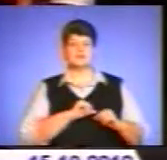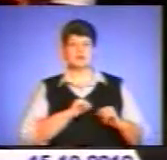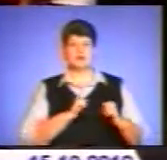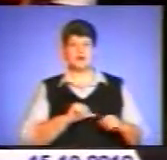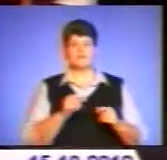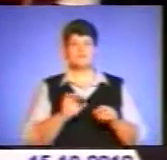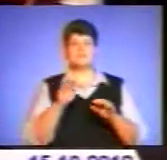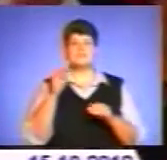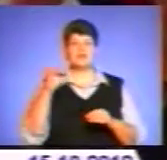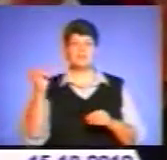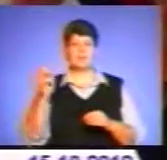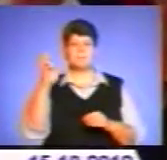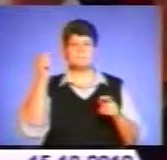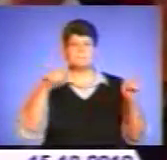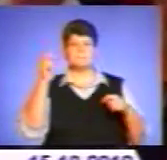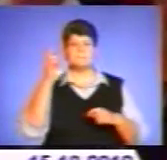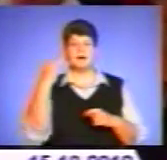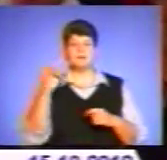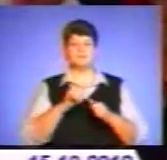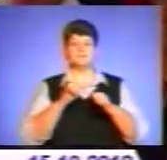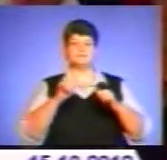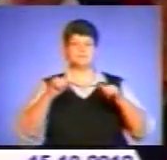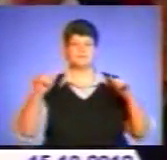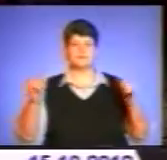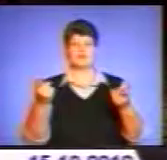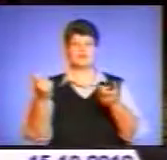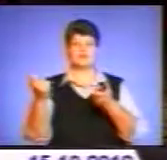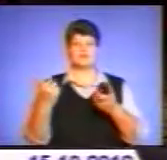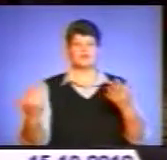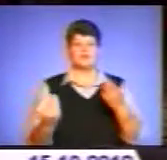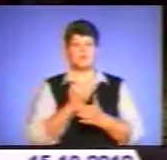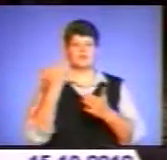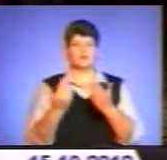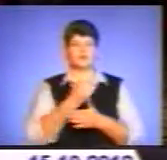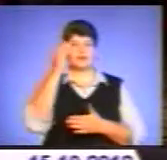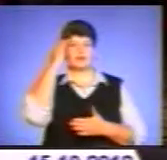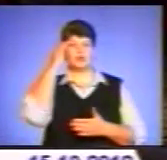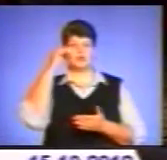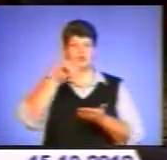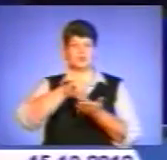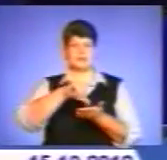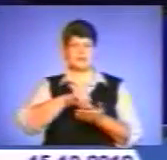«Байда» розкривається, залучаючи щораз нових і нових талановитих учасників.